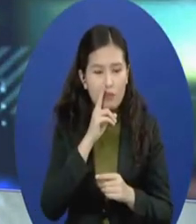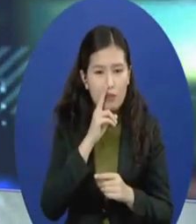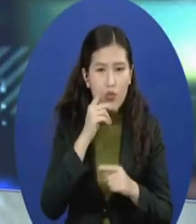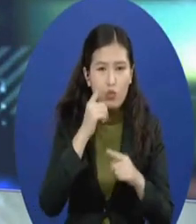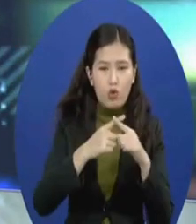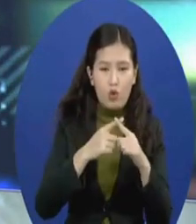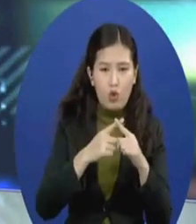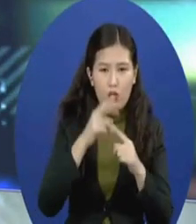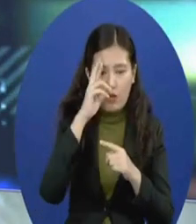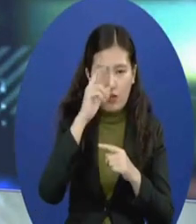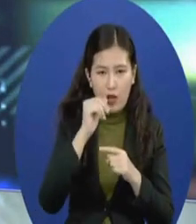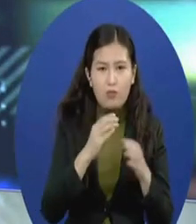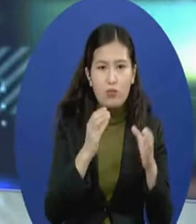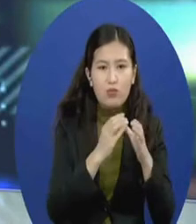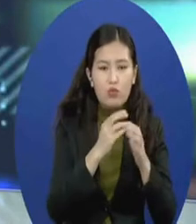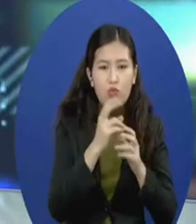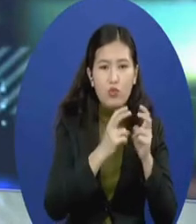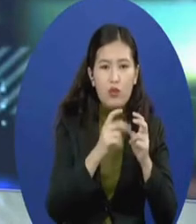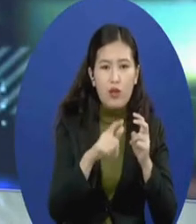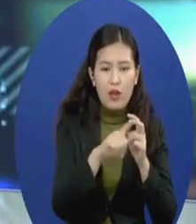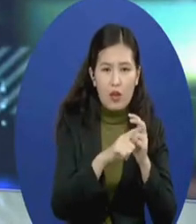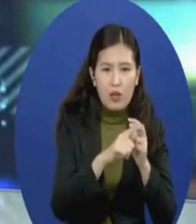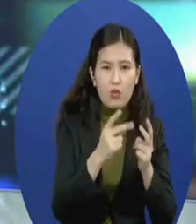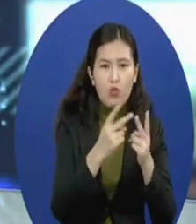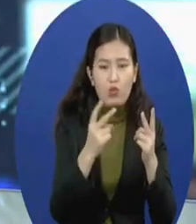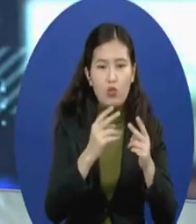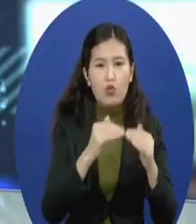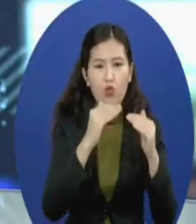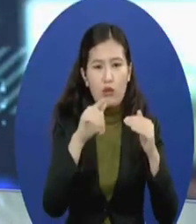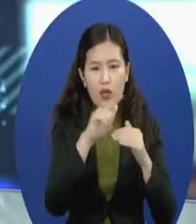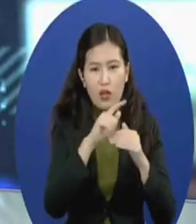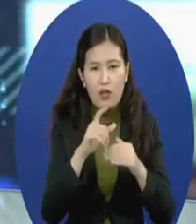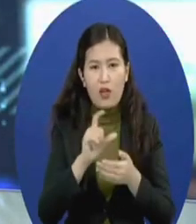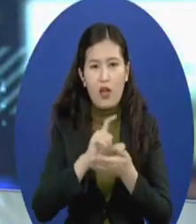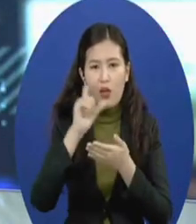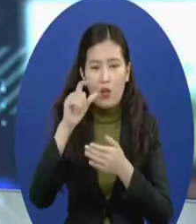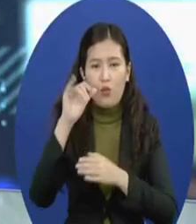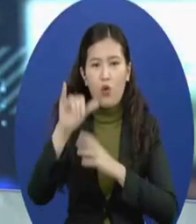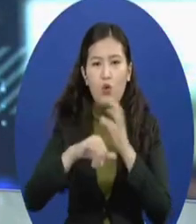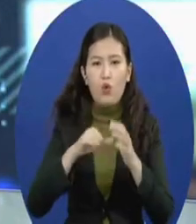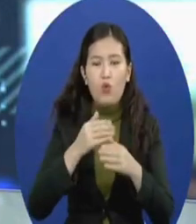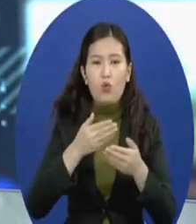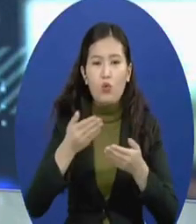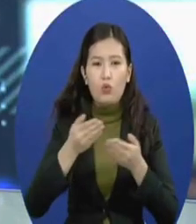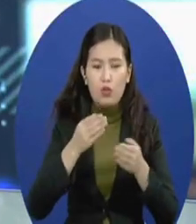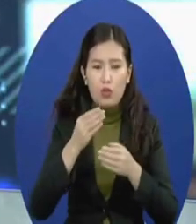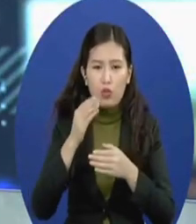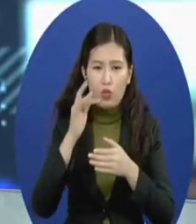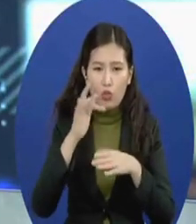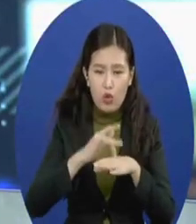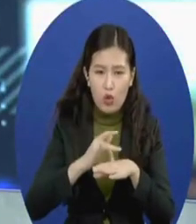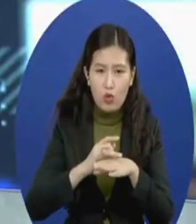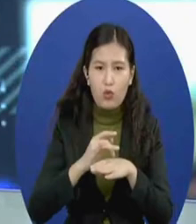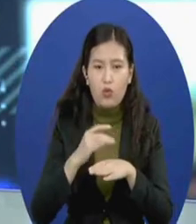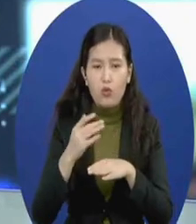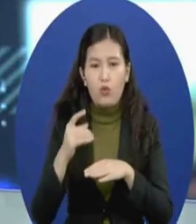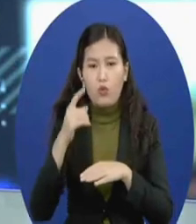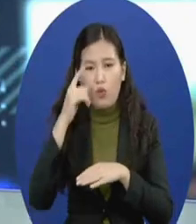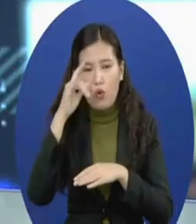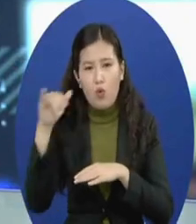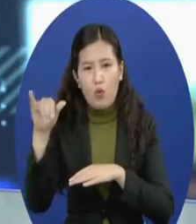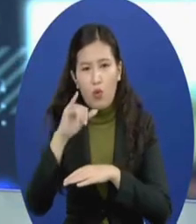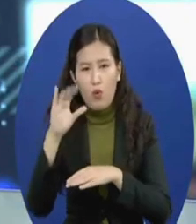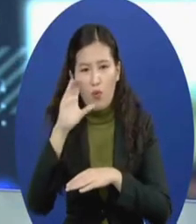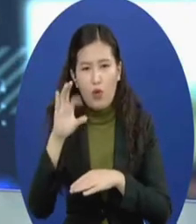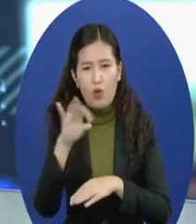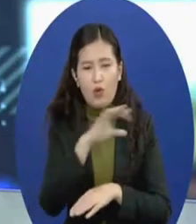дунд үйлдвэрийн газар үндэсний хөгжлийн газар Дэлхийн банк экспорт олон улсын худалдааны төв Монгол улсын хөгжлийн түнш олон улсын байгууллагууд хамтран зохион